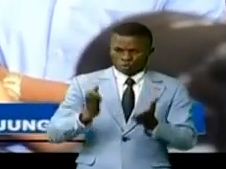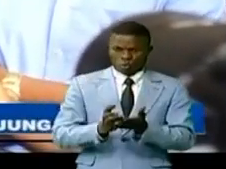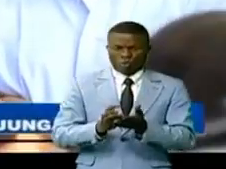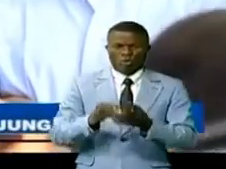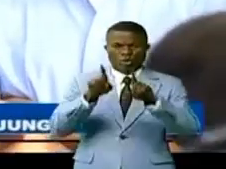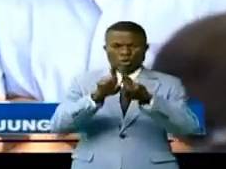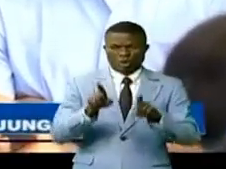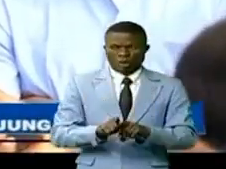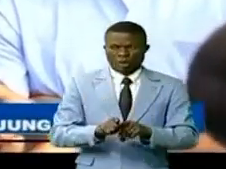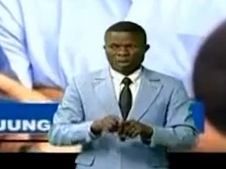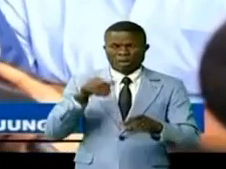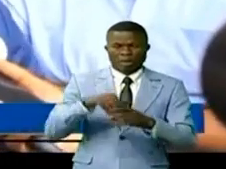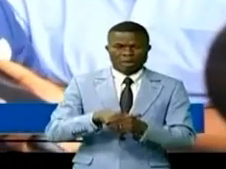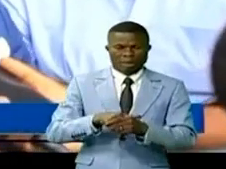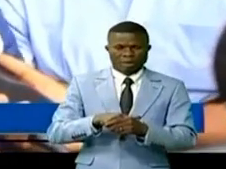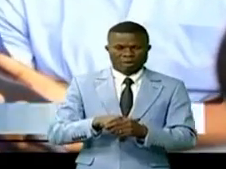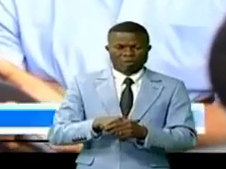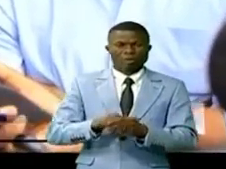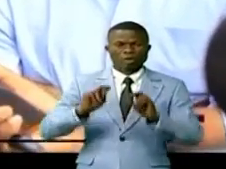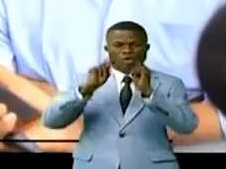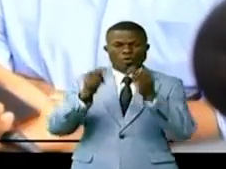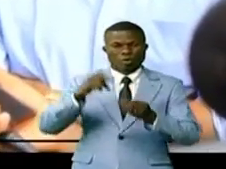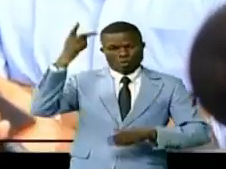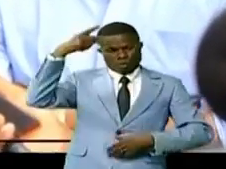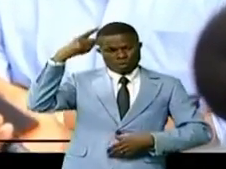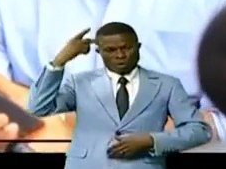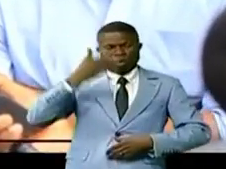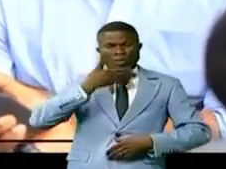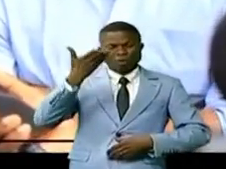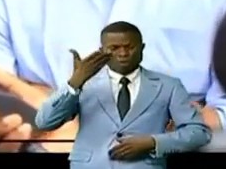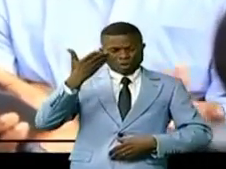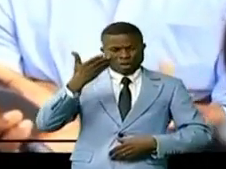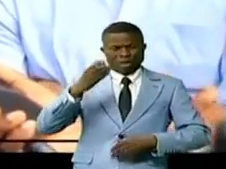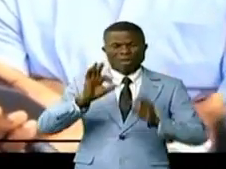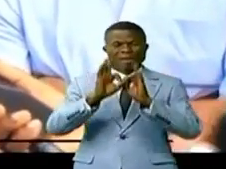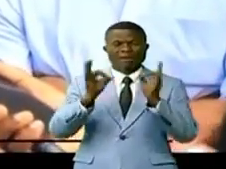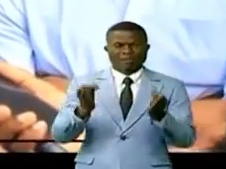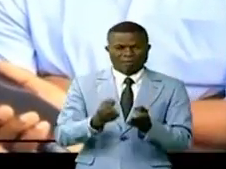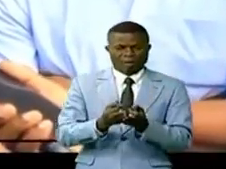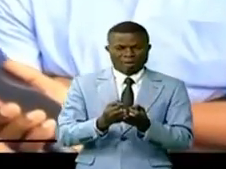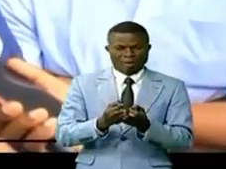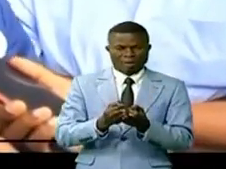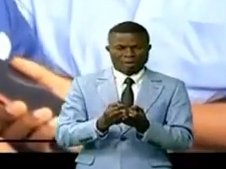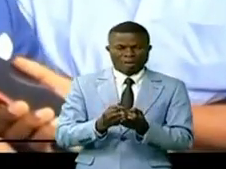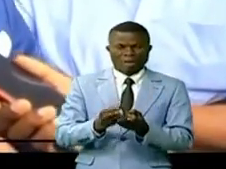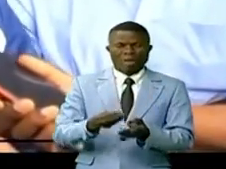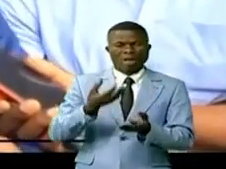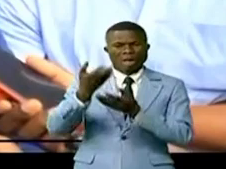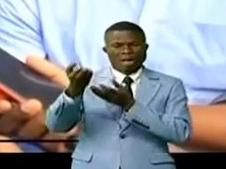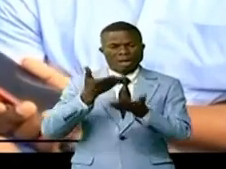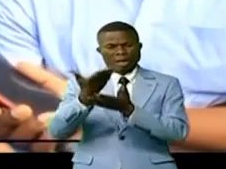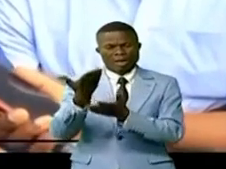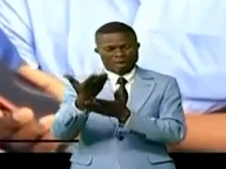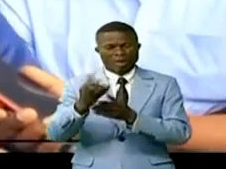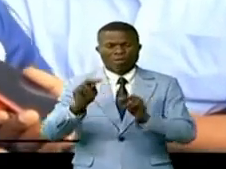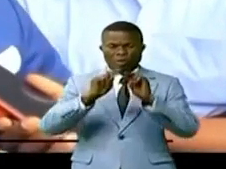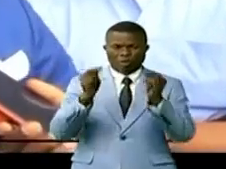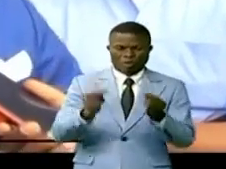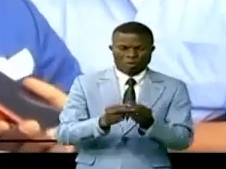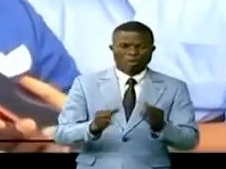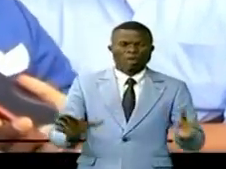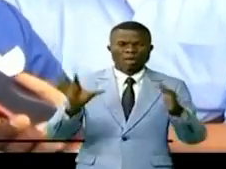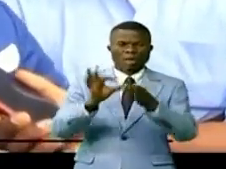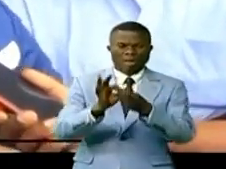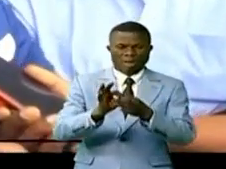également, à travers la charte de notre parti, l'esprit de famille est imprégné justement par la fourmi, la